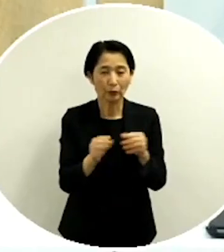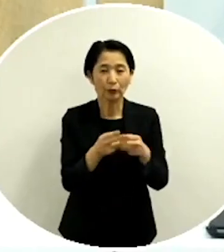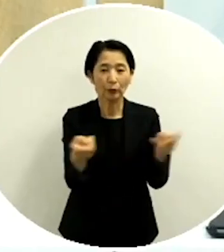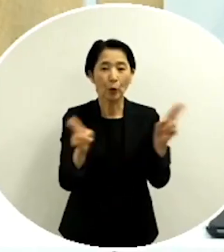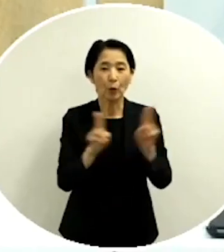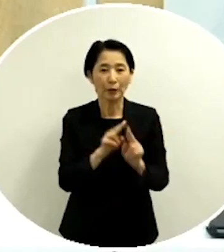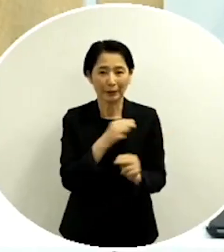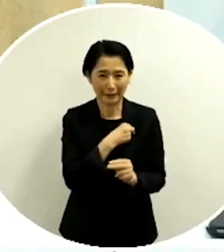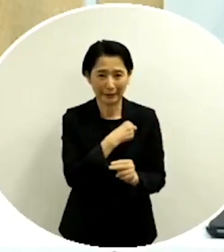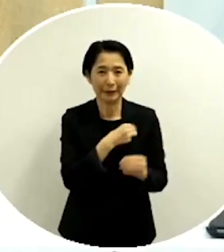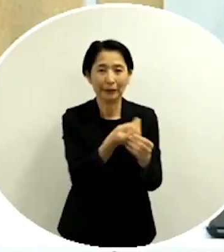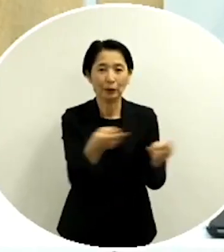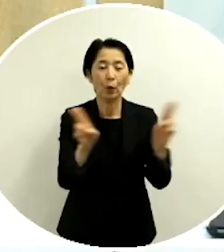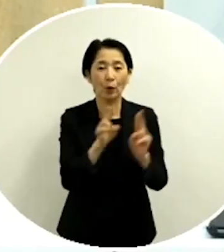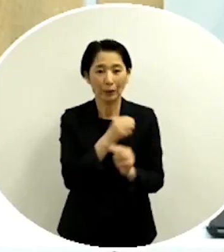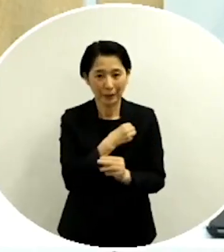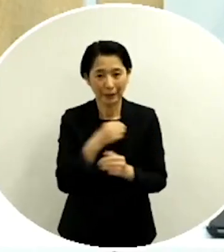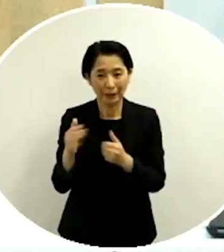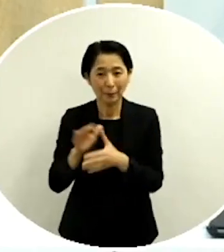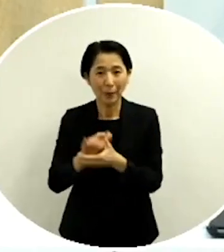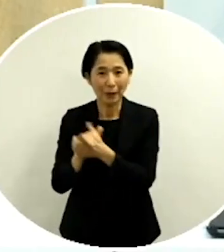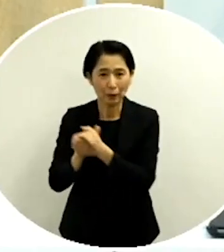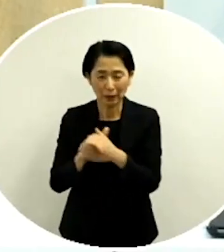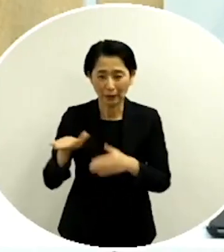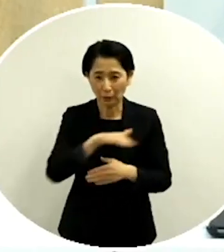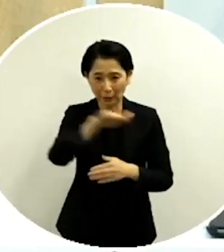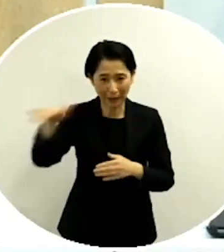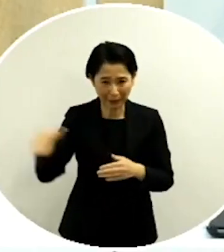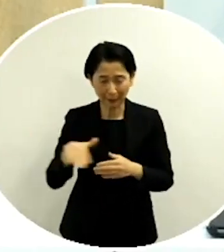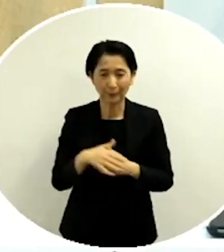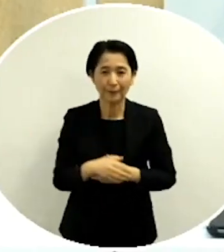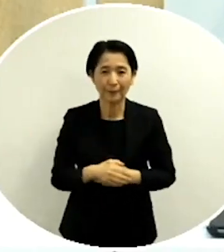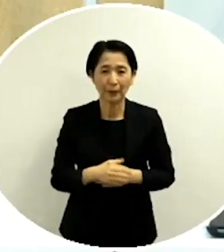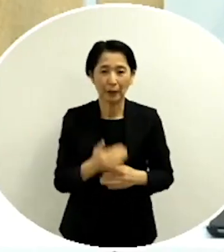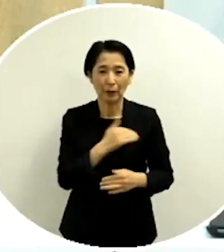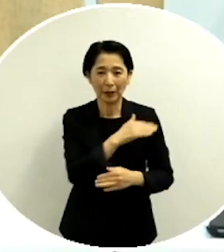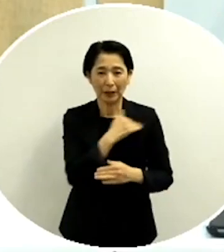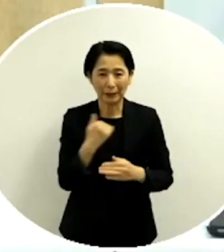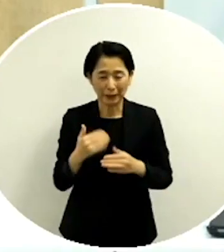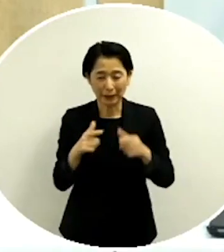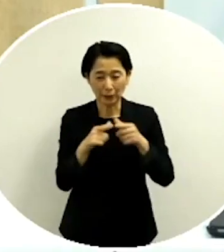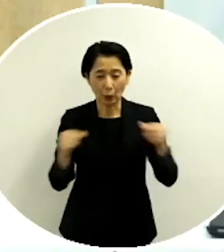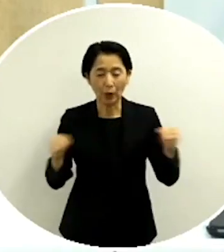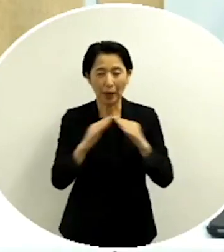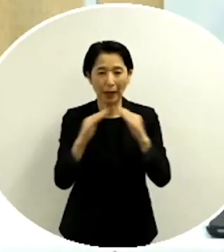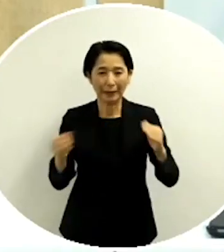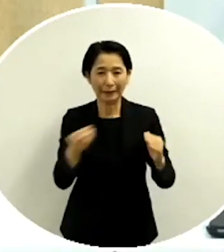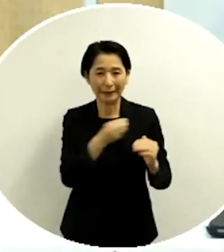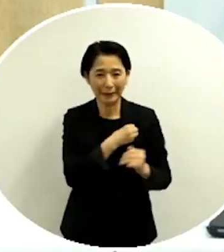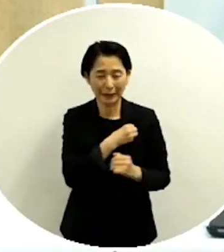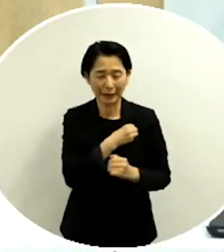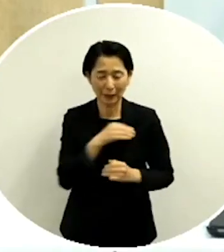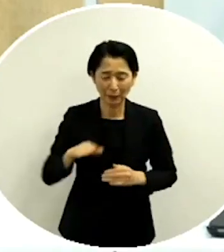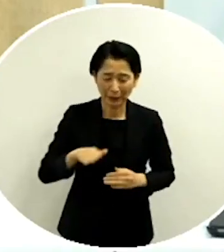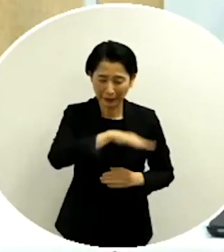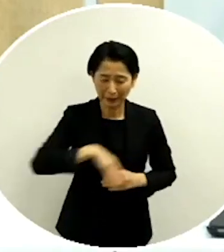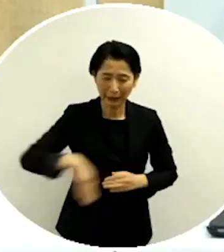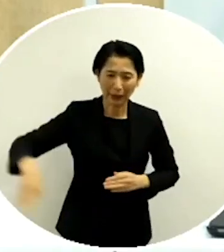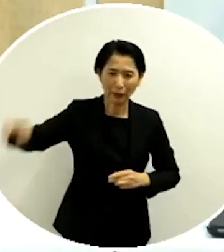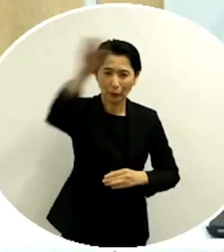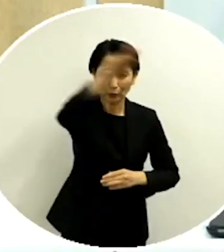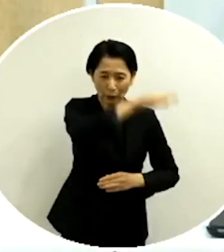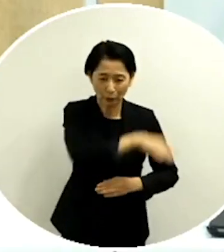そして各級の乳代議員や私たち国会議員がみんなで売るぐるっとまわっ